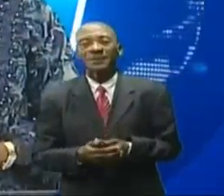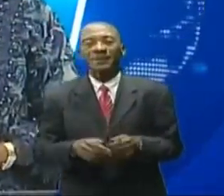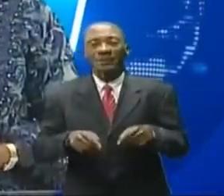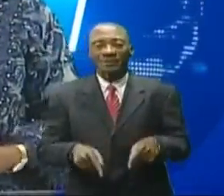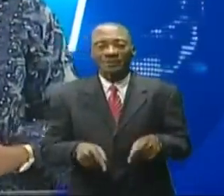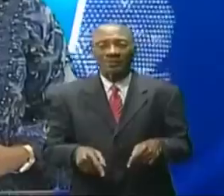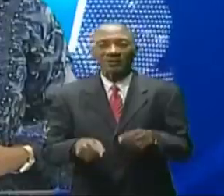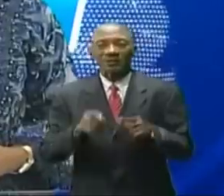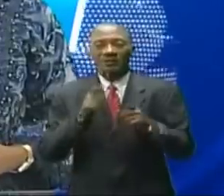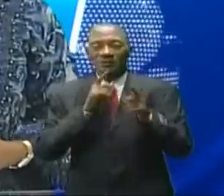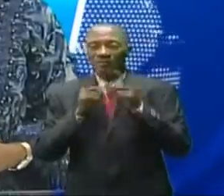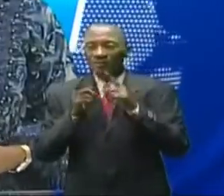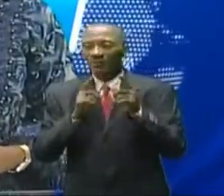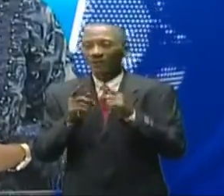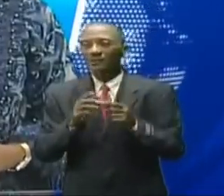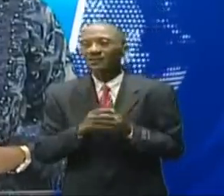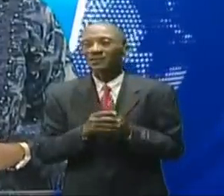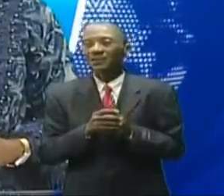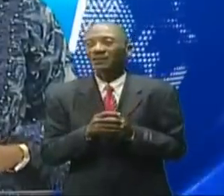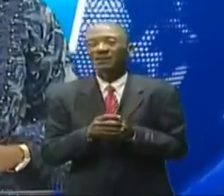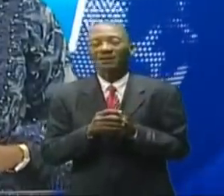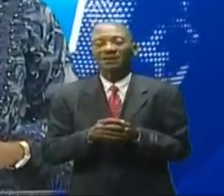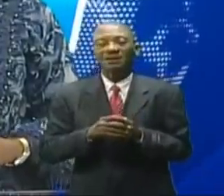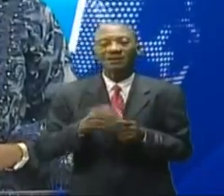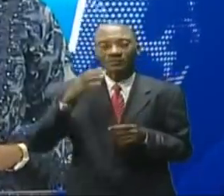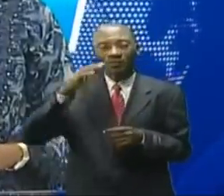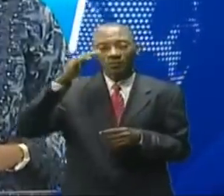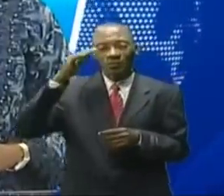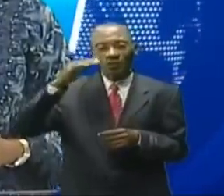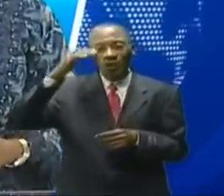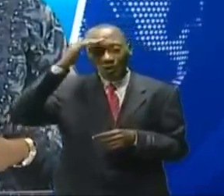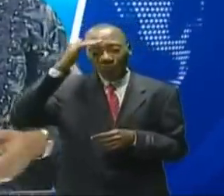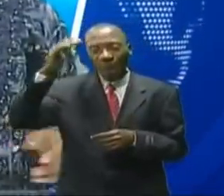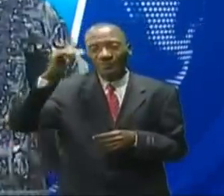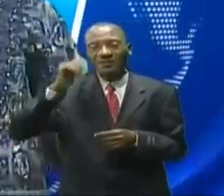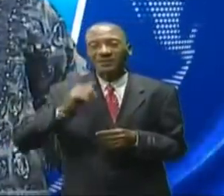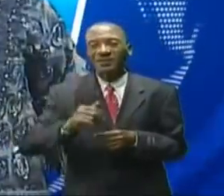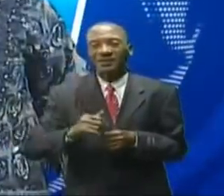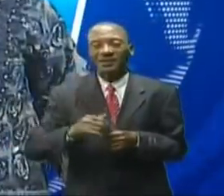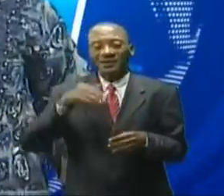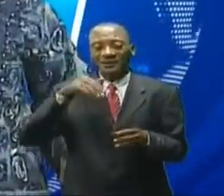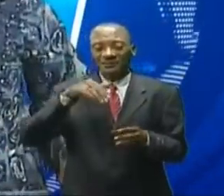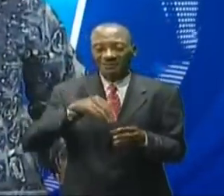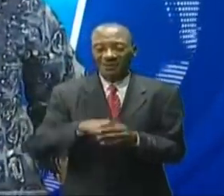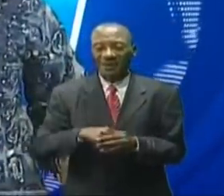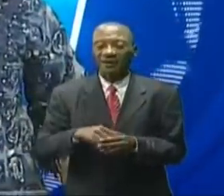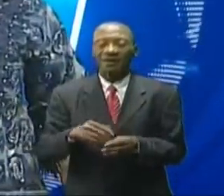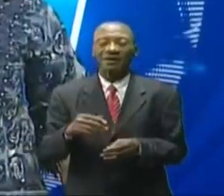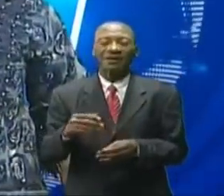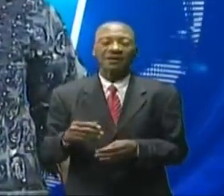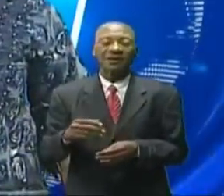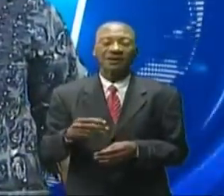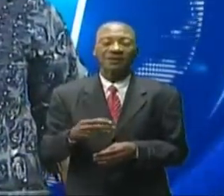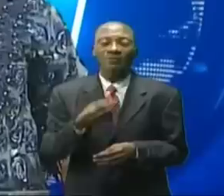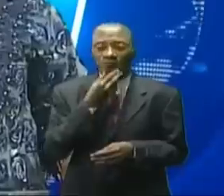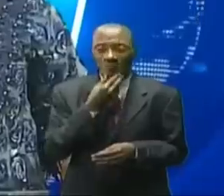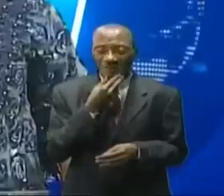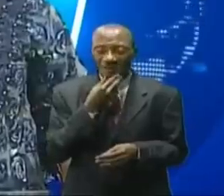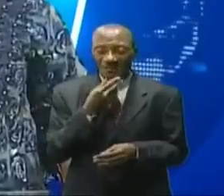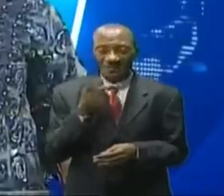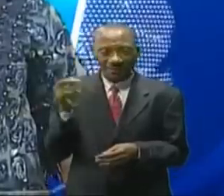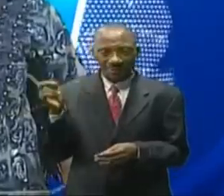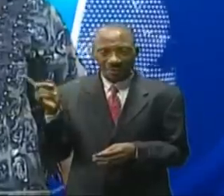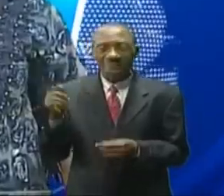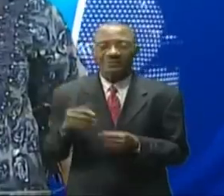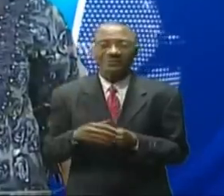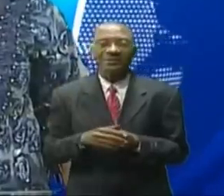qui vient d'organiser son tout premier colloque scientifique international. Les assises se sont déroulées du 22 au 24 juin dernier. On en